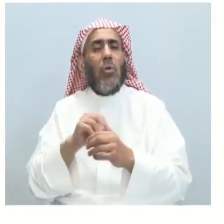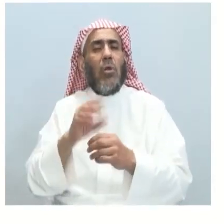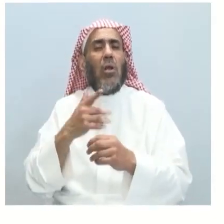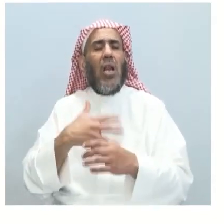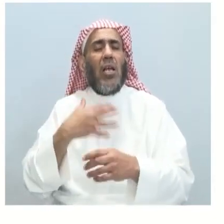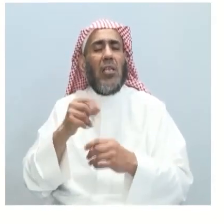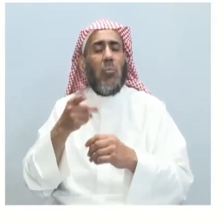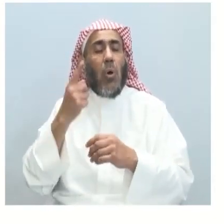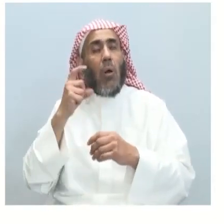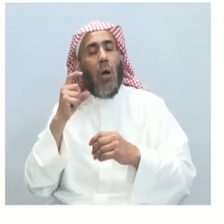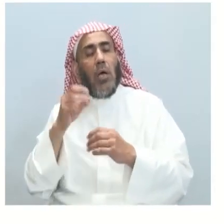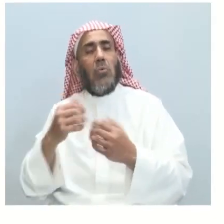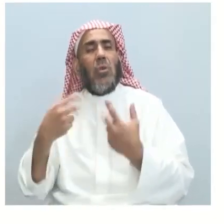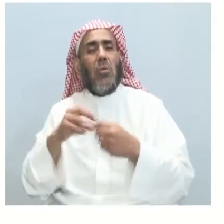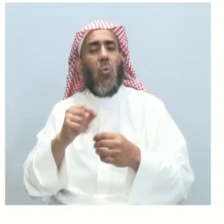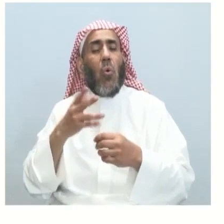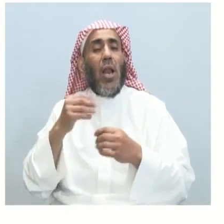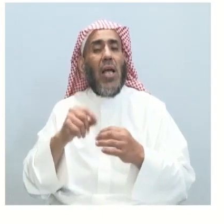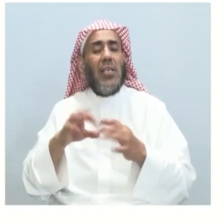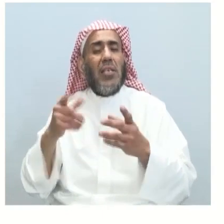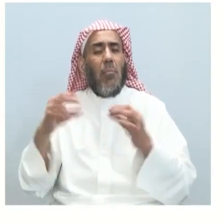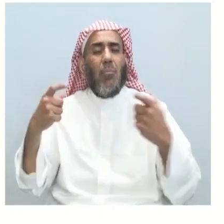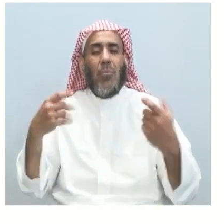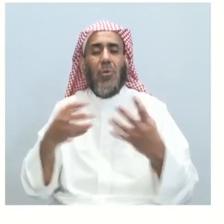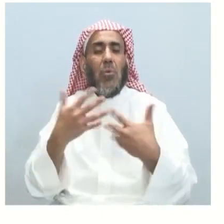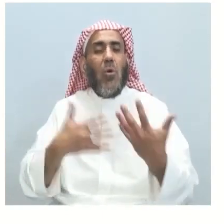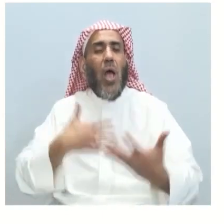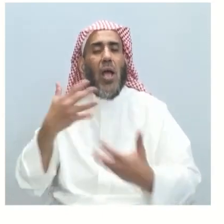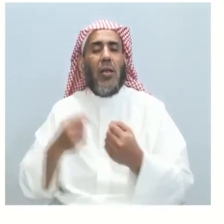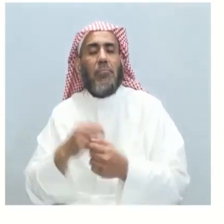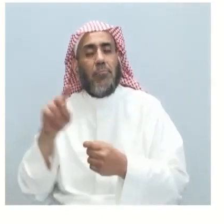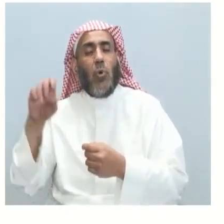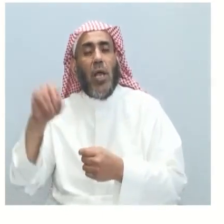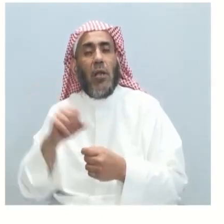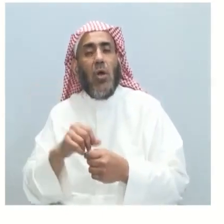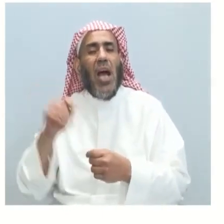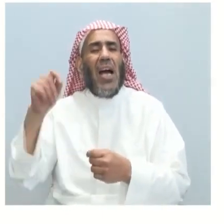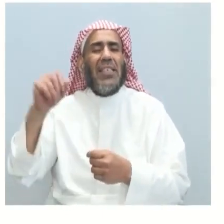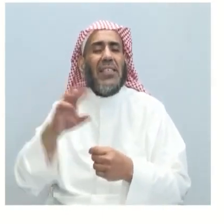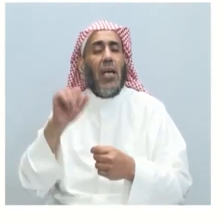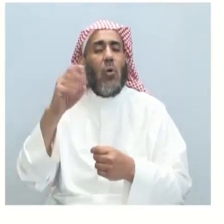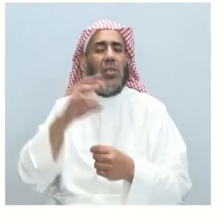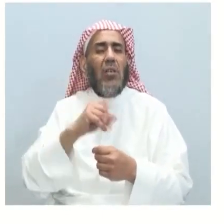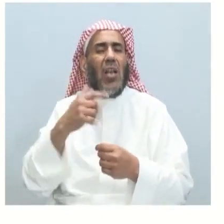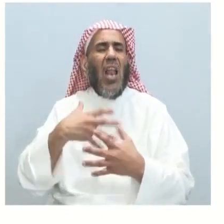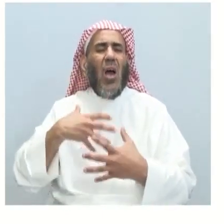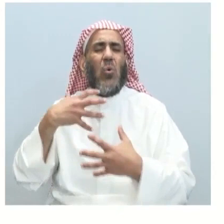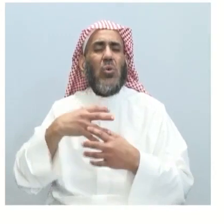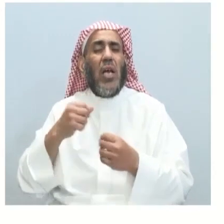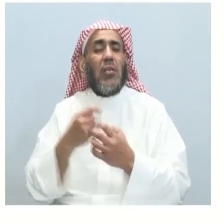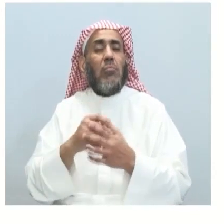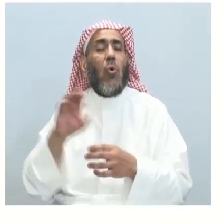طيب الرقاد يداني ولا سمر السمار يلهيني غصان غصان لا الاوجاع